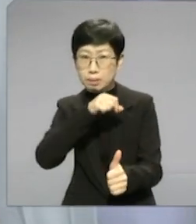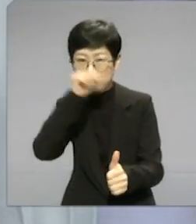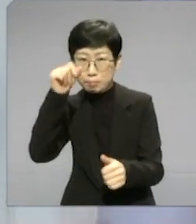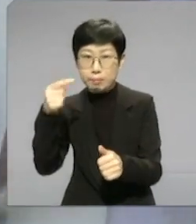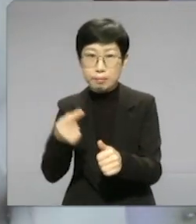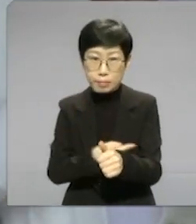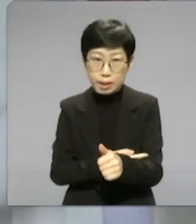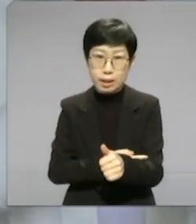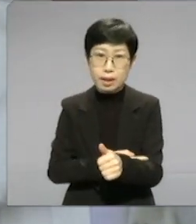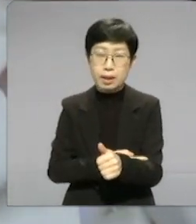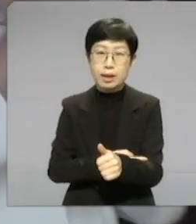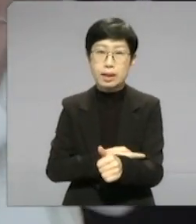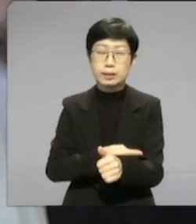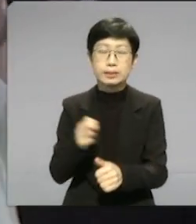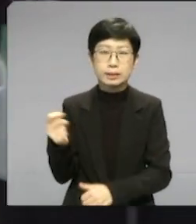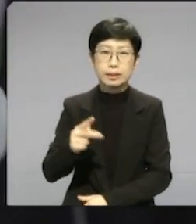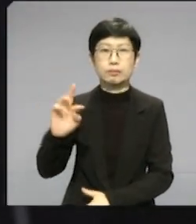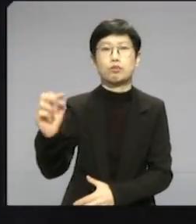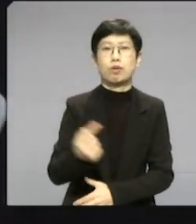생활을 접고 귀국했습니다.